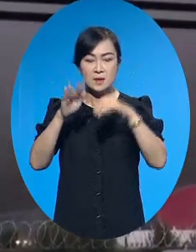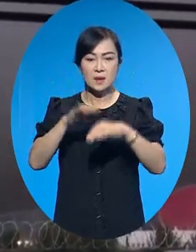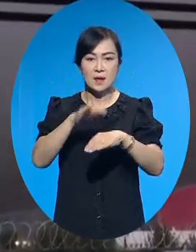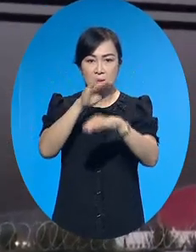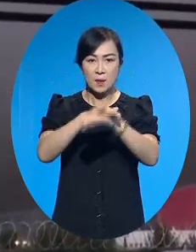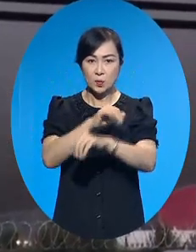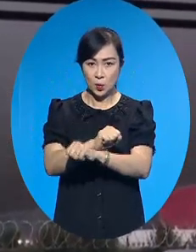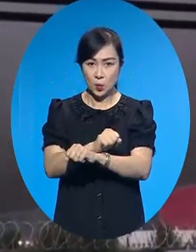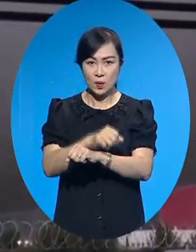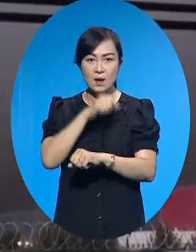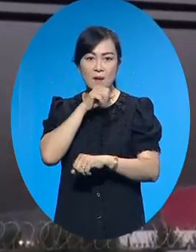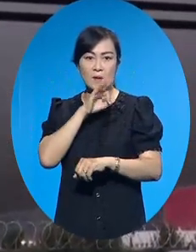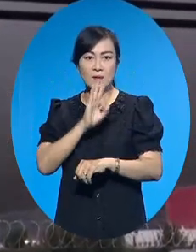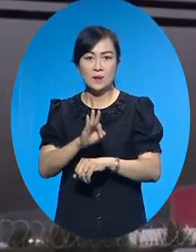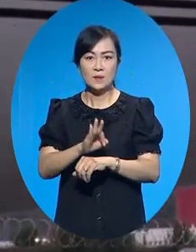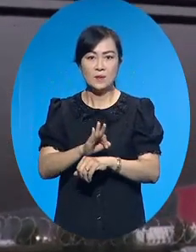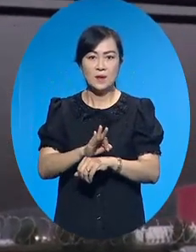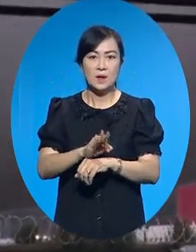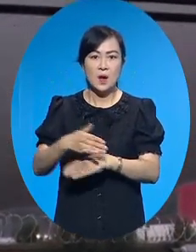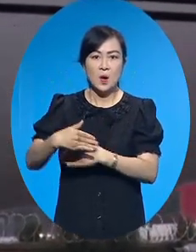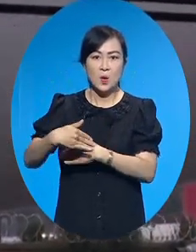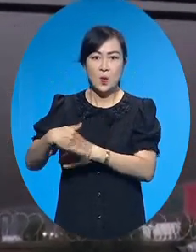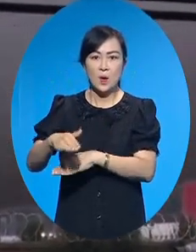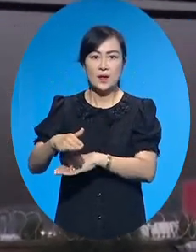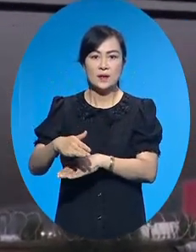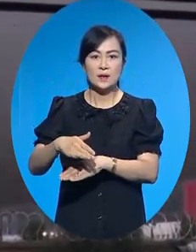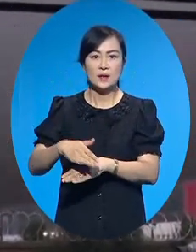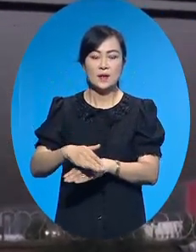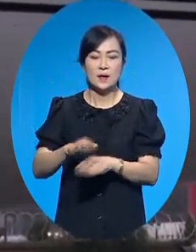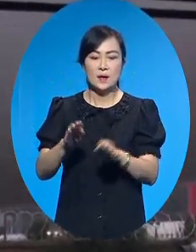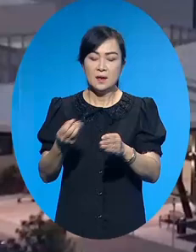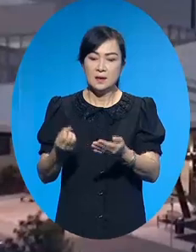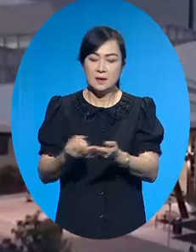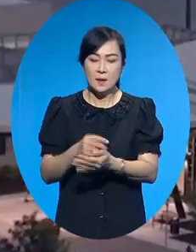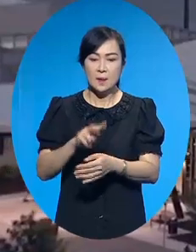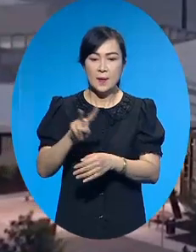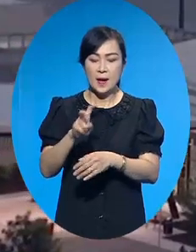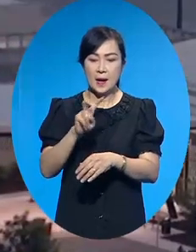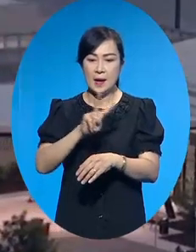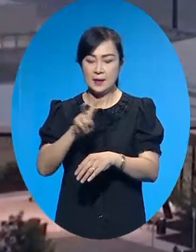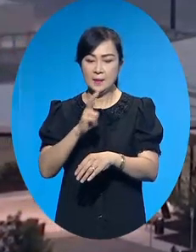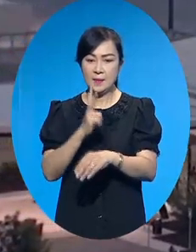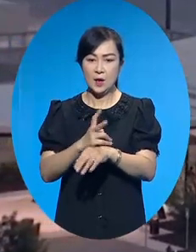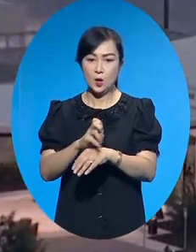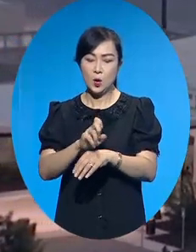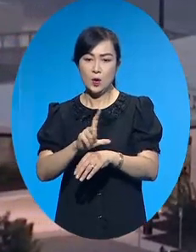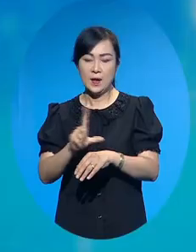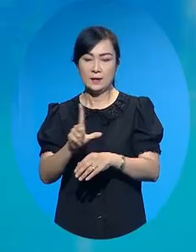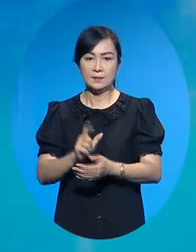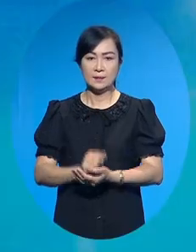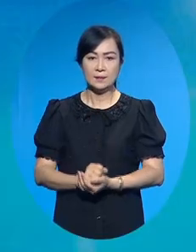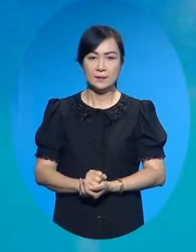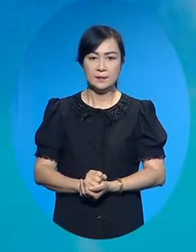bắt giam. Ông Trump hiện đang được tại ngoại hầu tra sau khi đã đóng $200,000 tiền bảo lãnh.